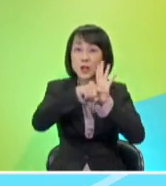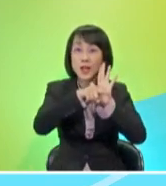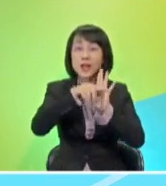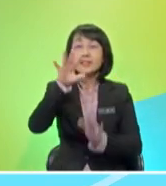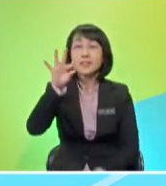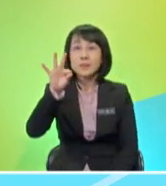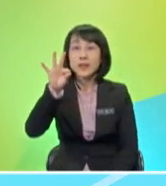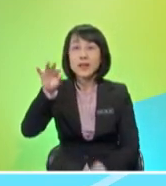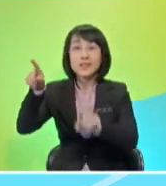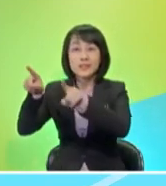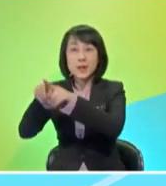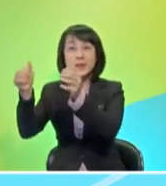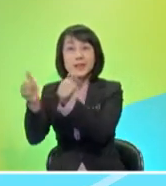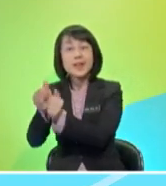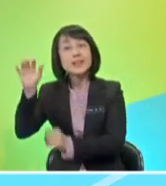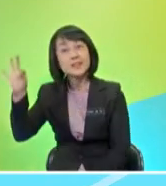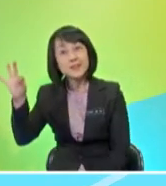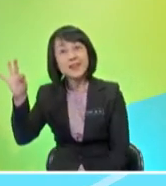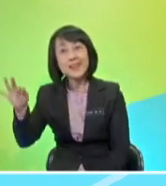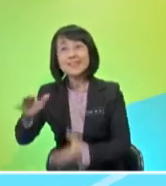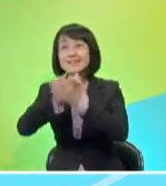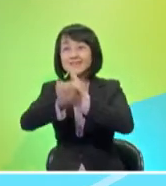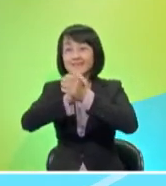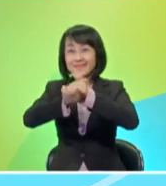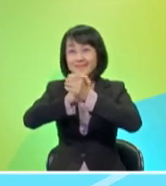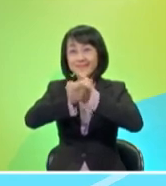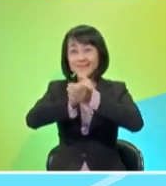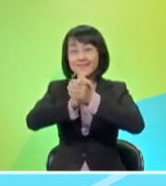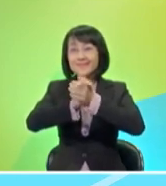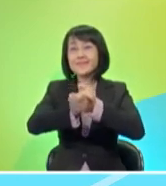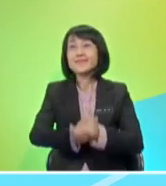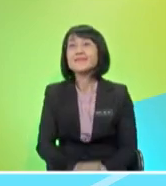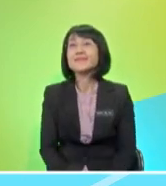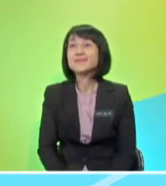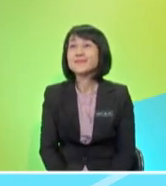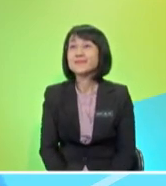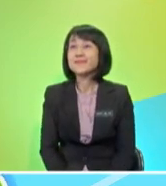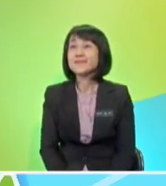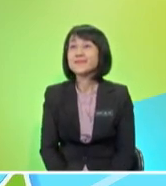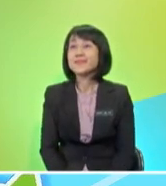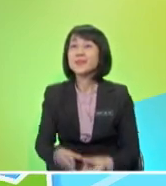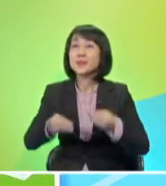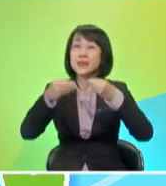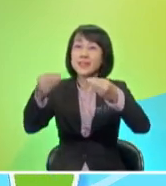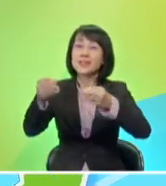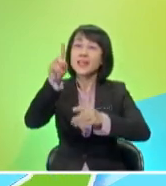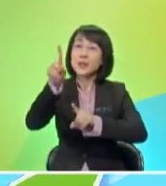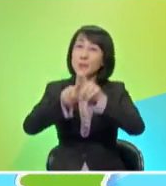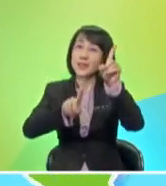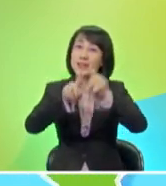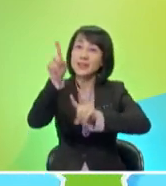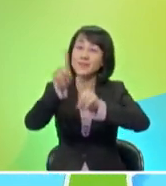dengan 9. Bagus, Tania. Okey, boleh tak kita bagikan dia 1 bintang untuk dekat